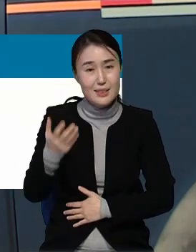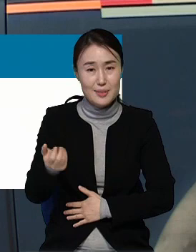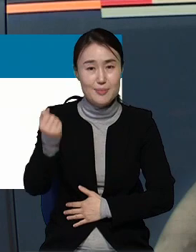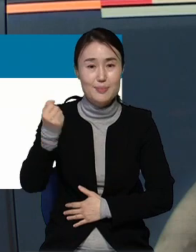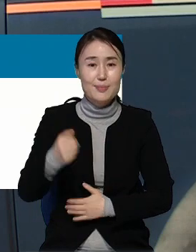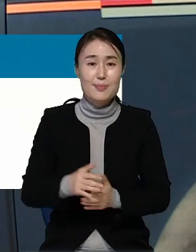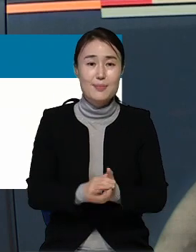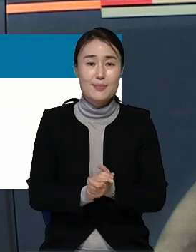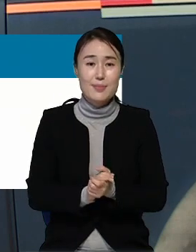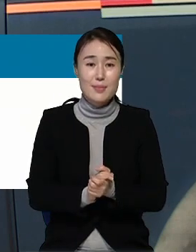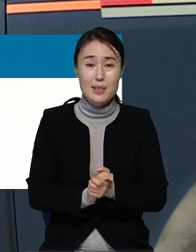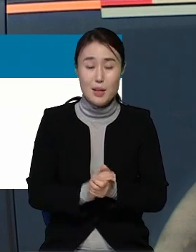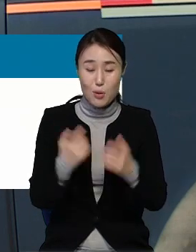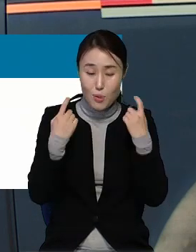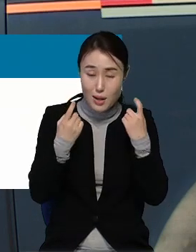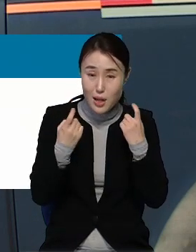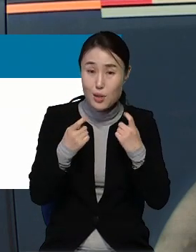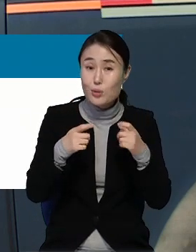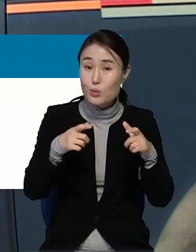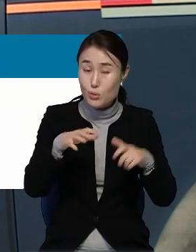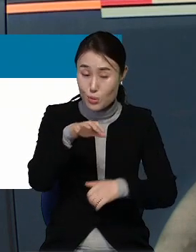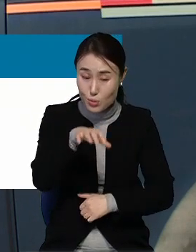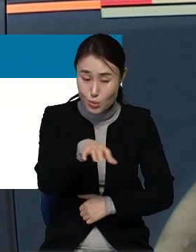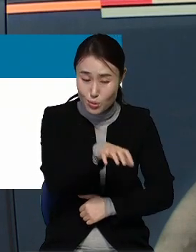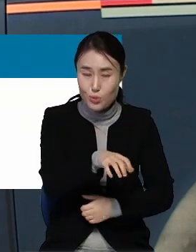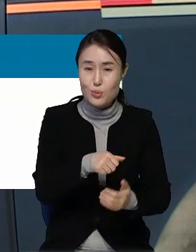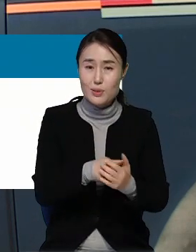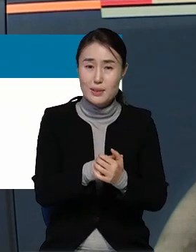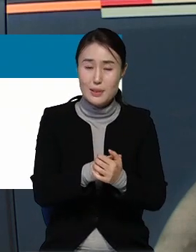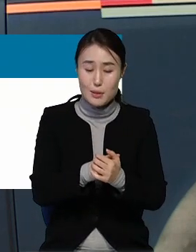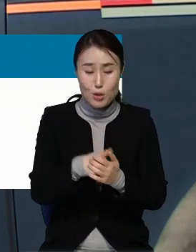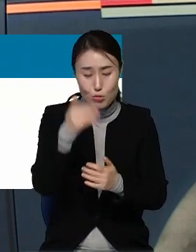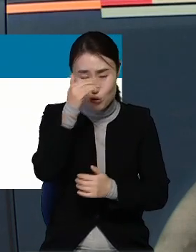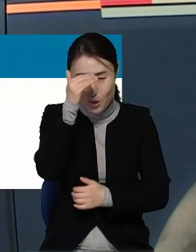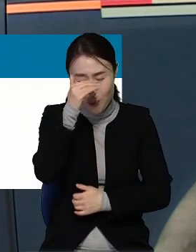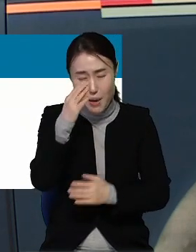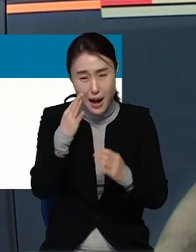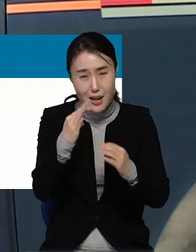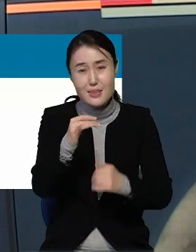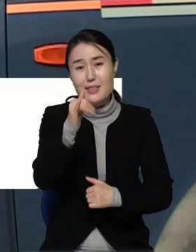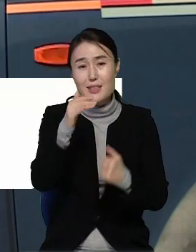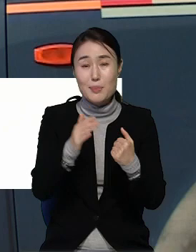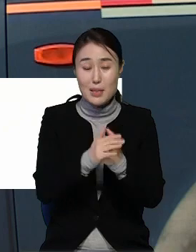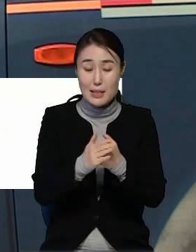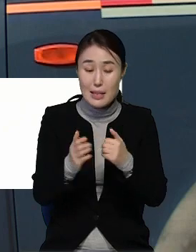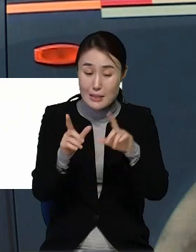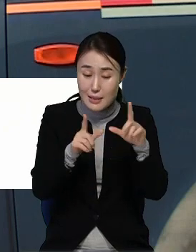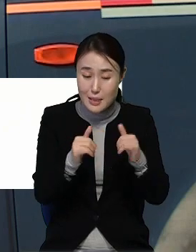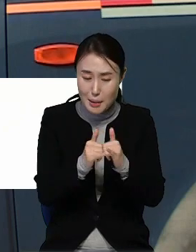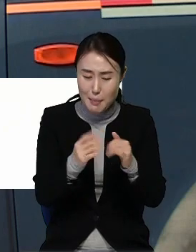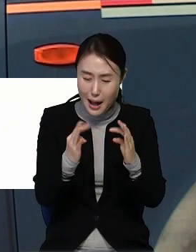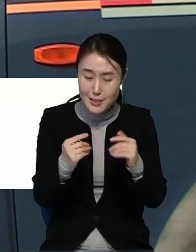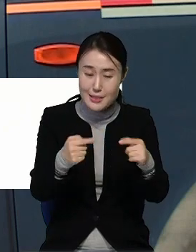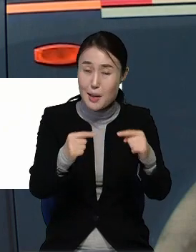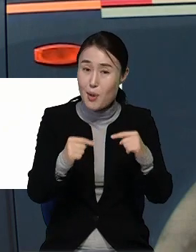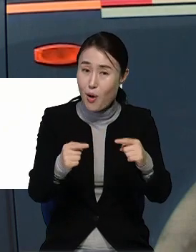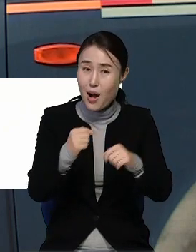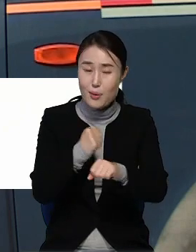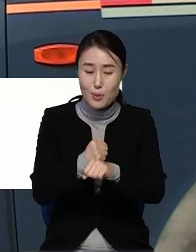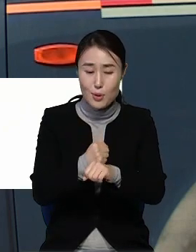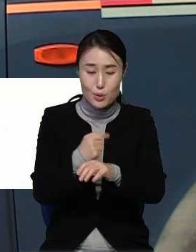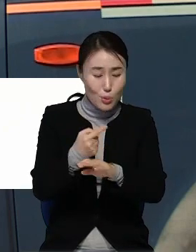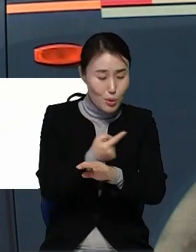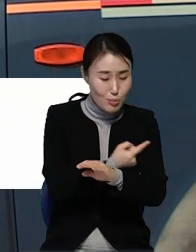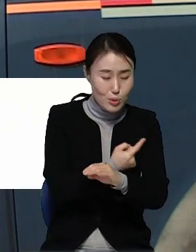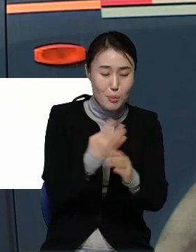있습니다. 또한 관광지도요, 여러 곳 어떤 볼거리를 만들어서 주민들이 많이 참여하고 또